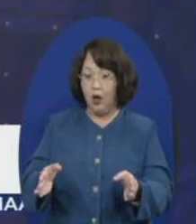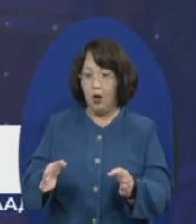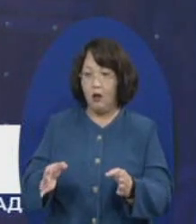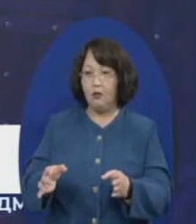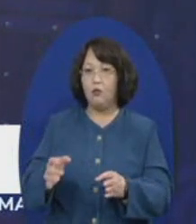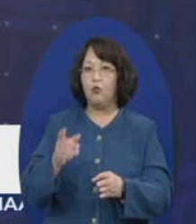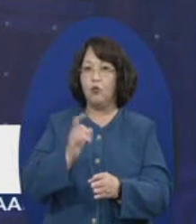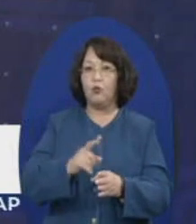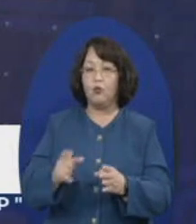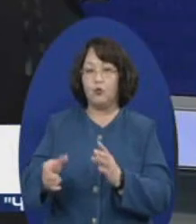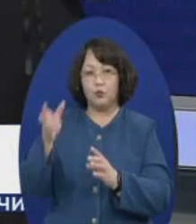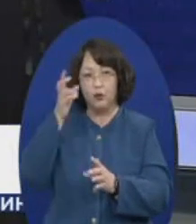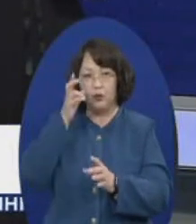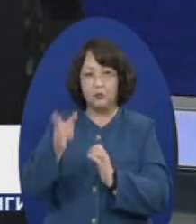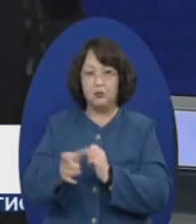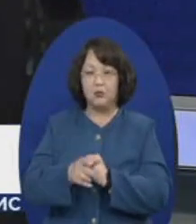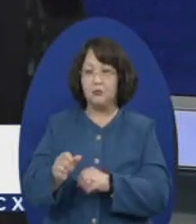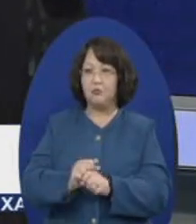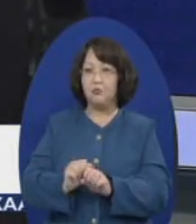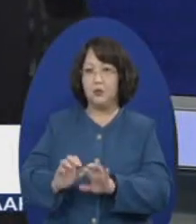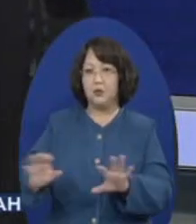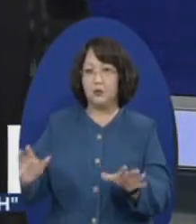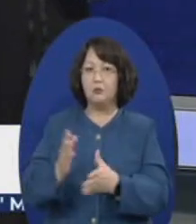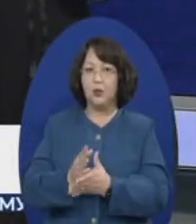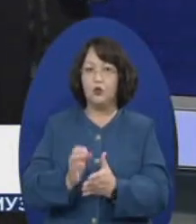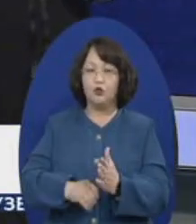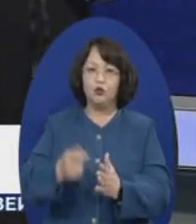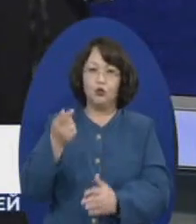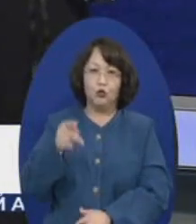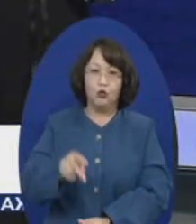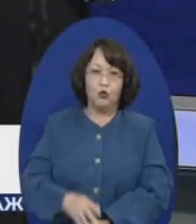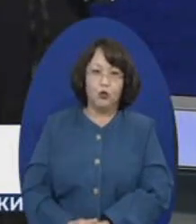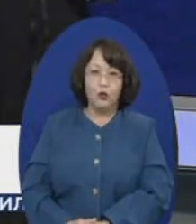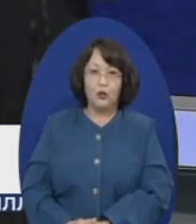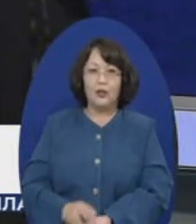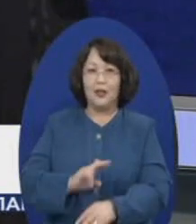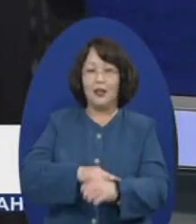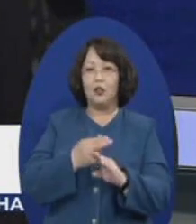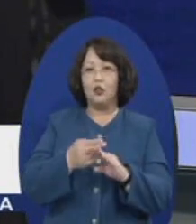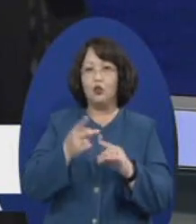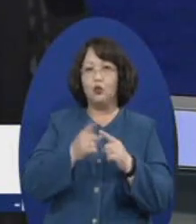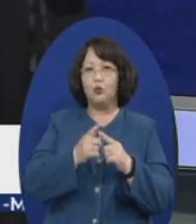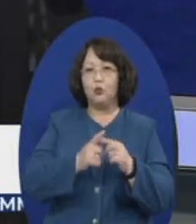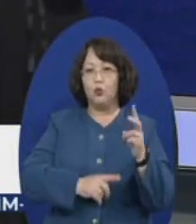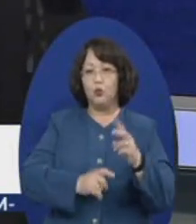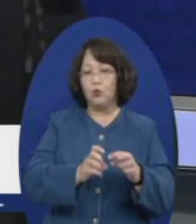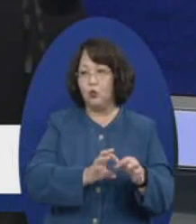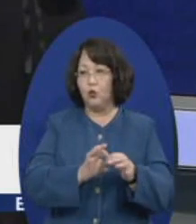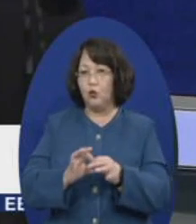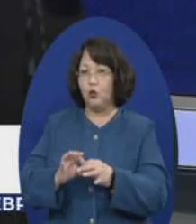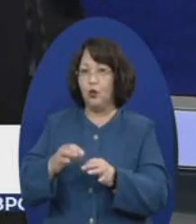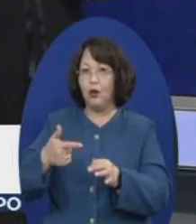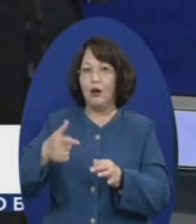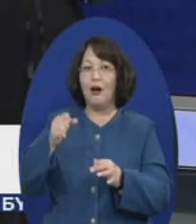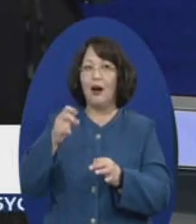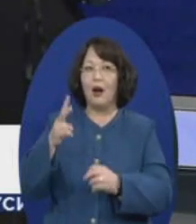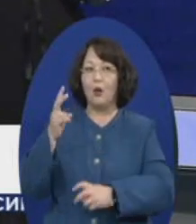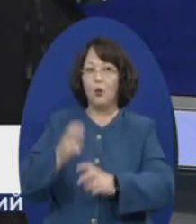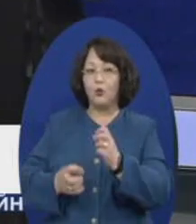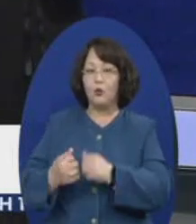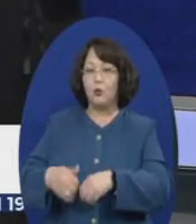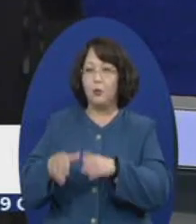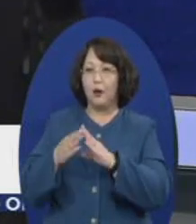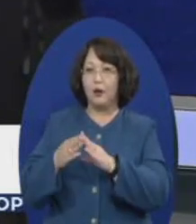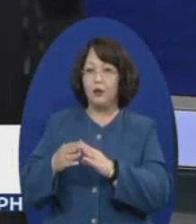байх энэ зорилтыг бол тавьж ажиллаж байгаа. За, дархны төмөрлөгийн үйлдвэр дээр төшөглөн гангийн үйлдвэр барих энэ төсөл хөрөнгө оруулалт нь